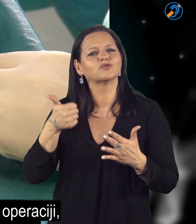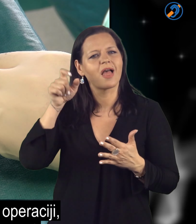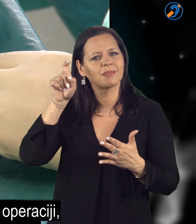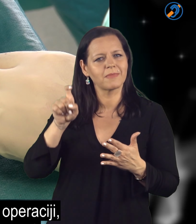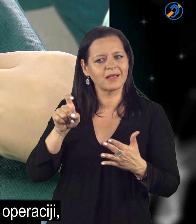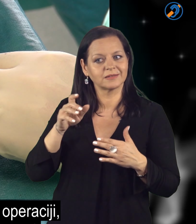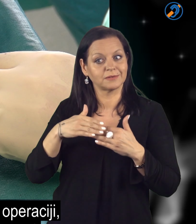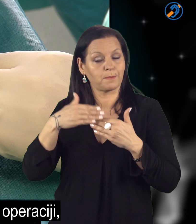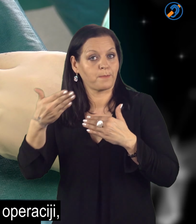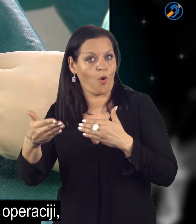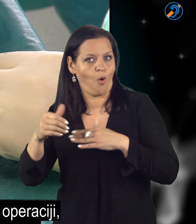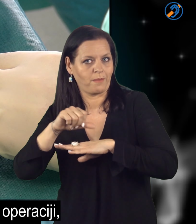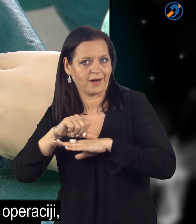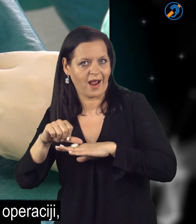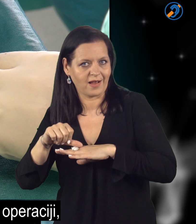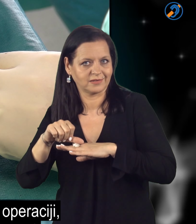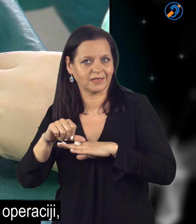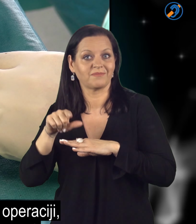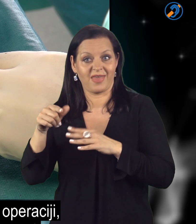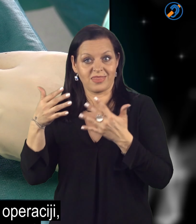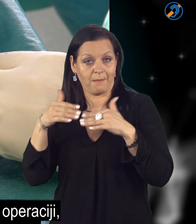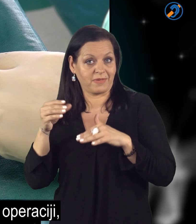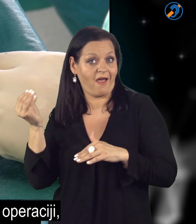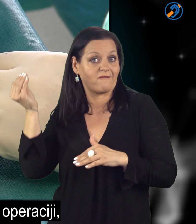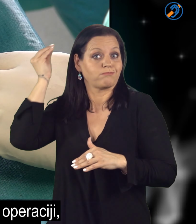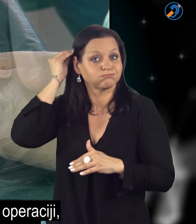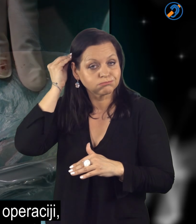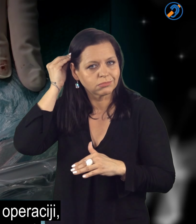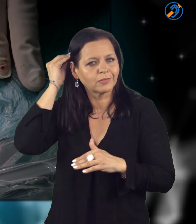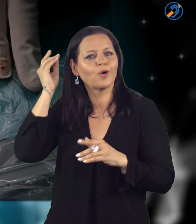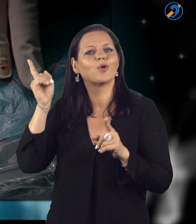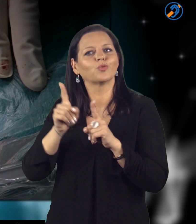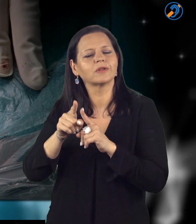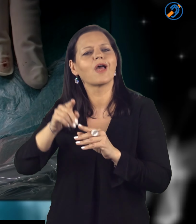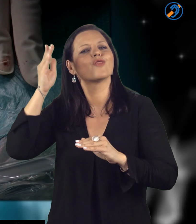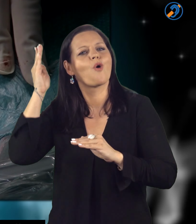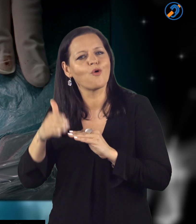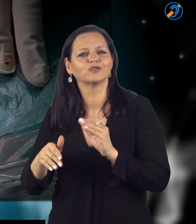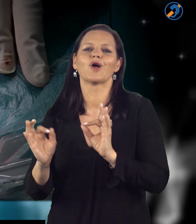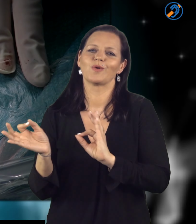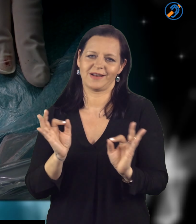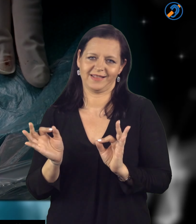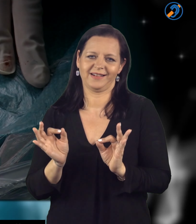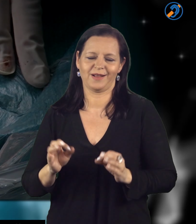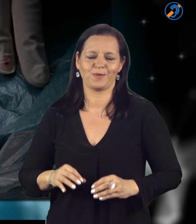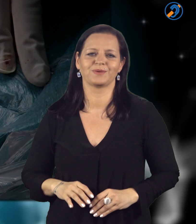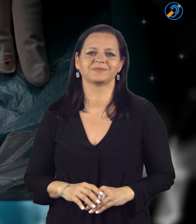Približno mesec po operaciji, ko se naprava nastavi, je to dokončna ureditev.